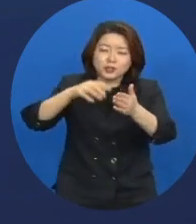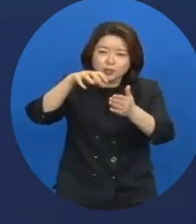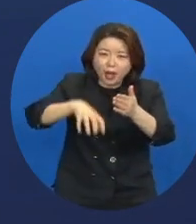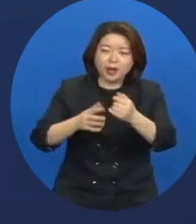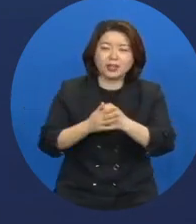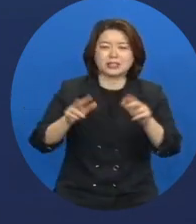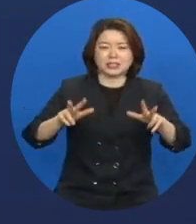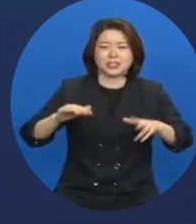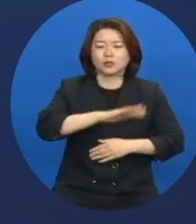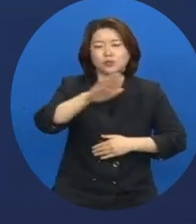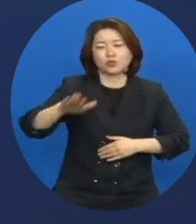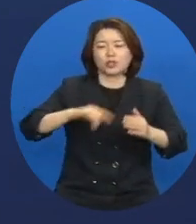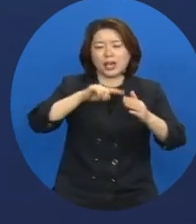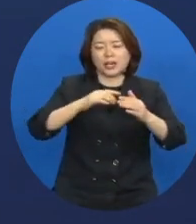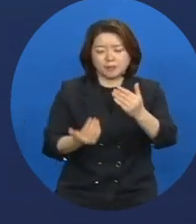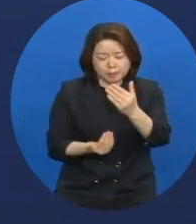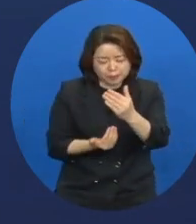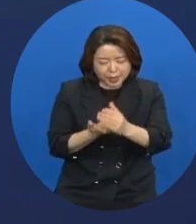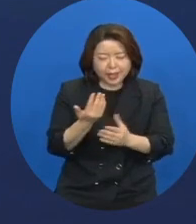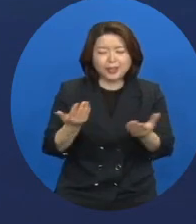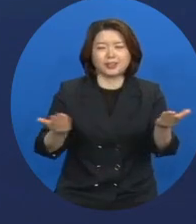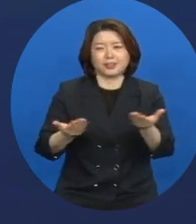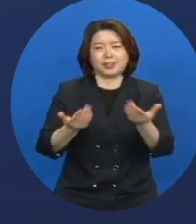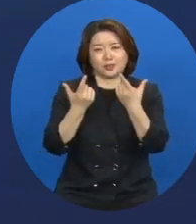우리 가운데 일어나는 일인 것입니다.